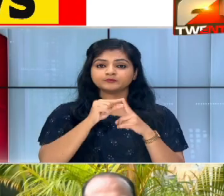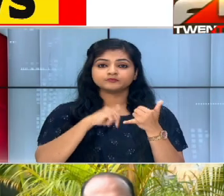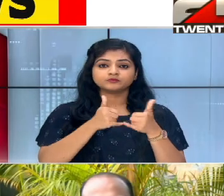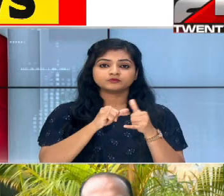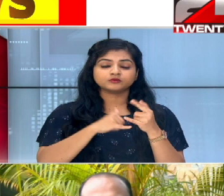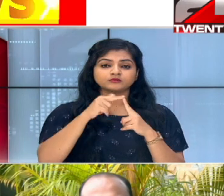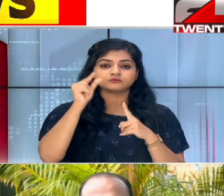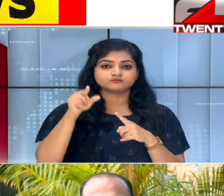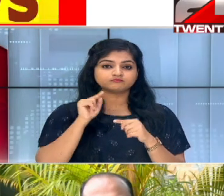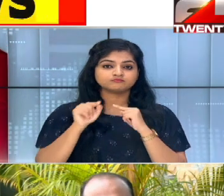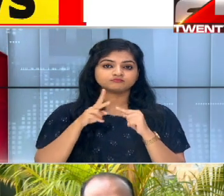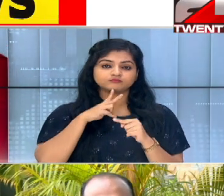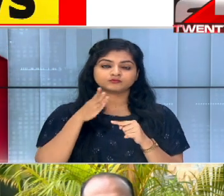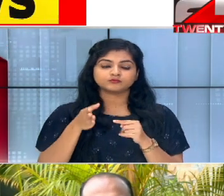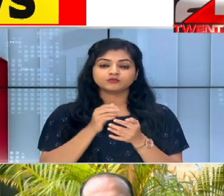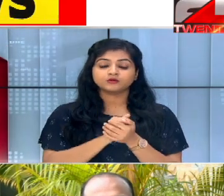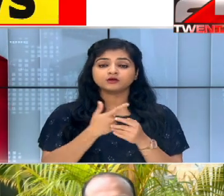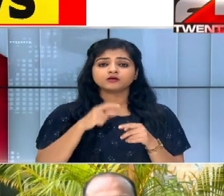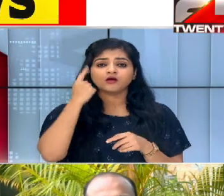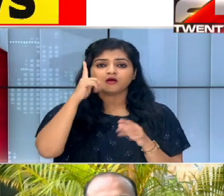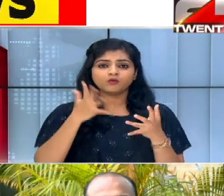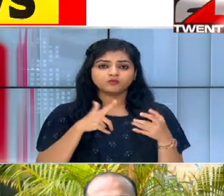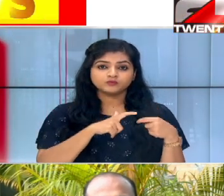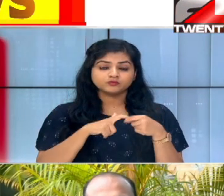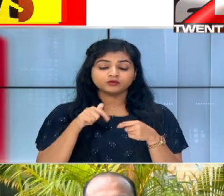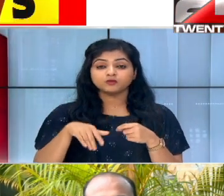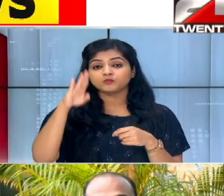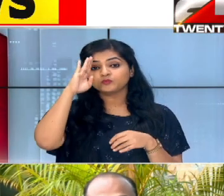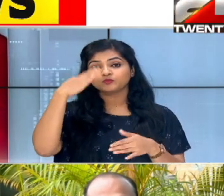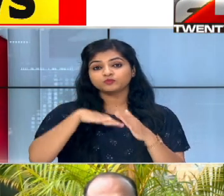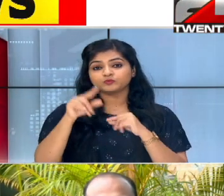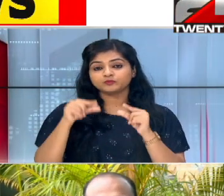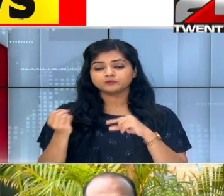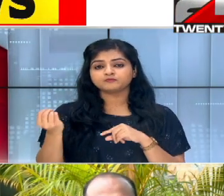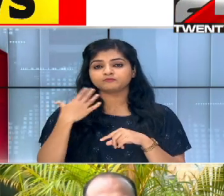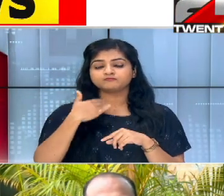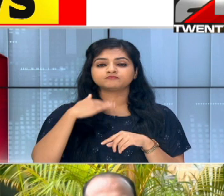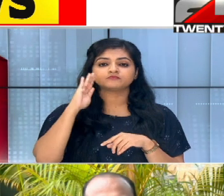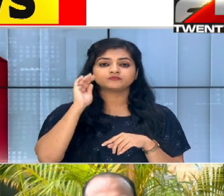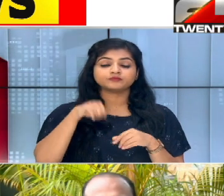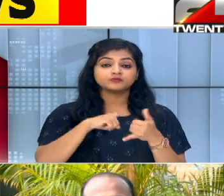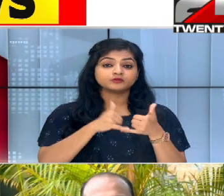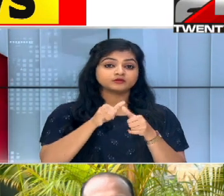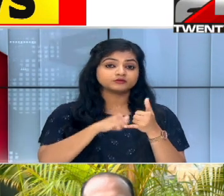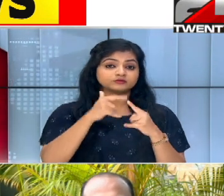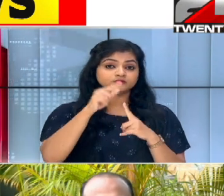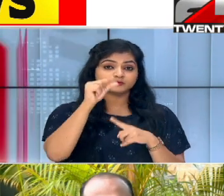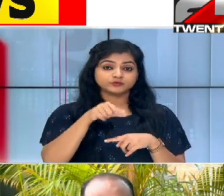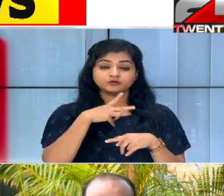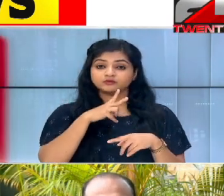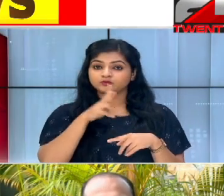കെ പി സി സി അധ്യക്ഷൻ പറഞ്ഞത് പോലീസിനകത്തുള്ള ആളുകൾ തന്നെയാണ് ഈ വിവരം തങ്ങളെ അറിയിച്ചത്. ശശിയുടെ നിർദ്ദേശമനുസരിച്ചാണ് സുധാകരനെതിരെ